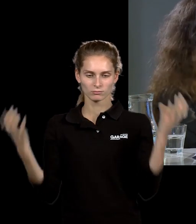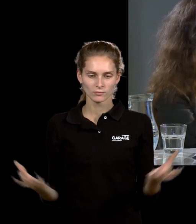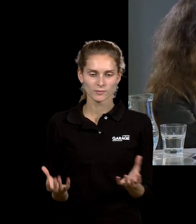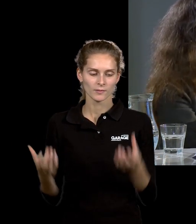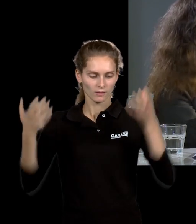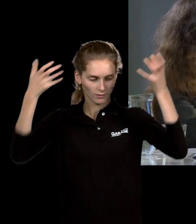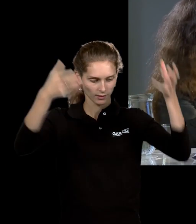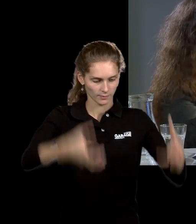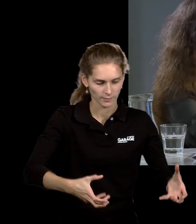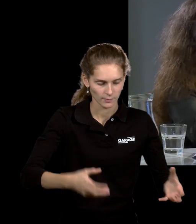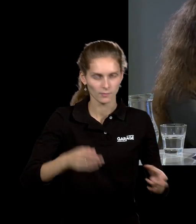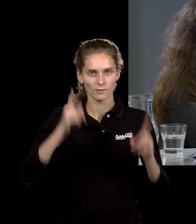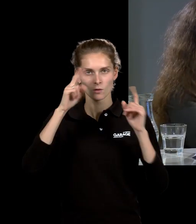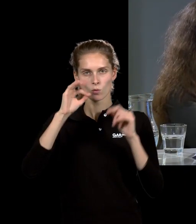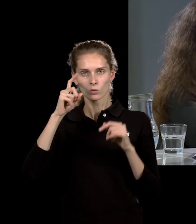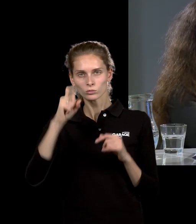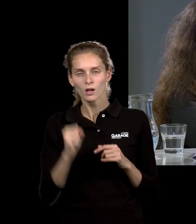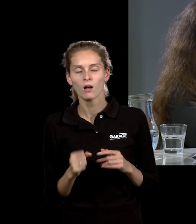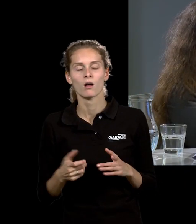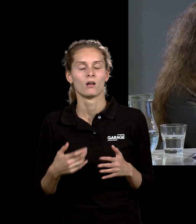чучело козы, появляется вот такой вот